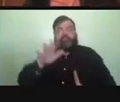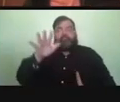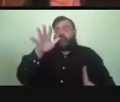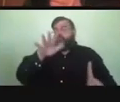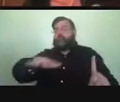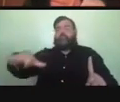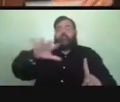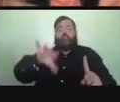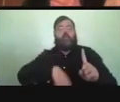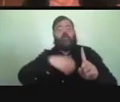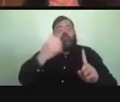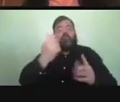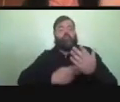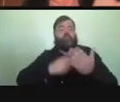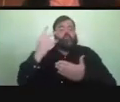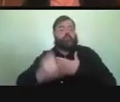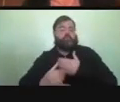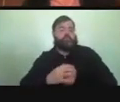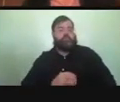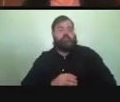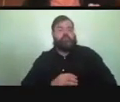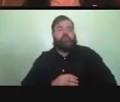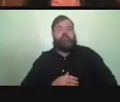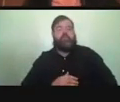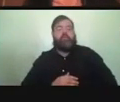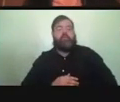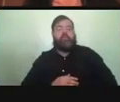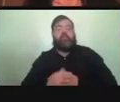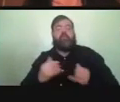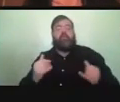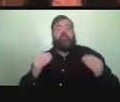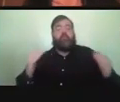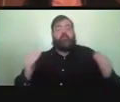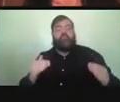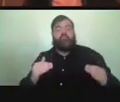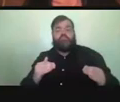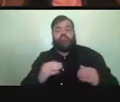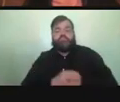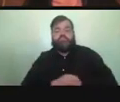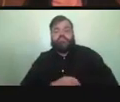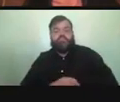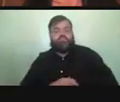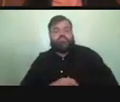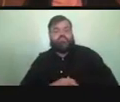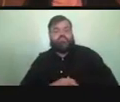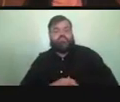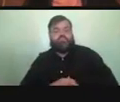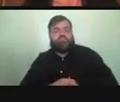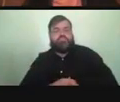Paul atazungumzia zaidi kuhusu miradi mengine.